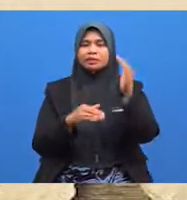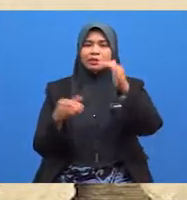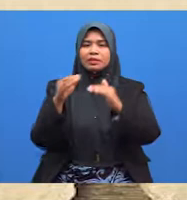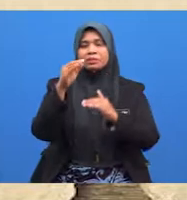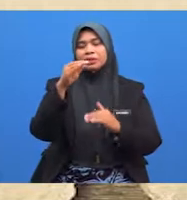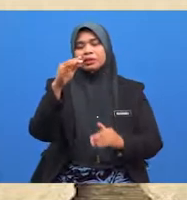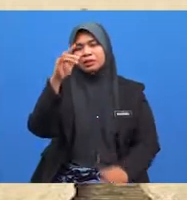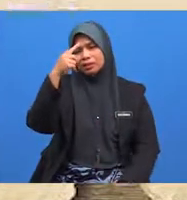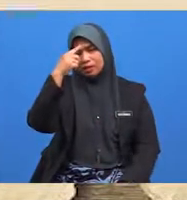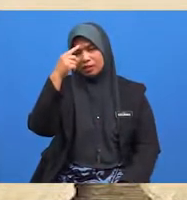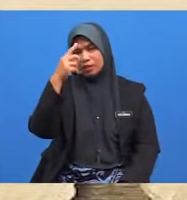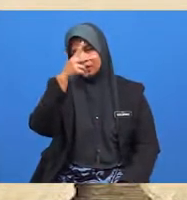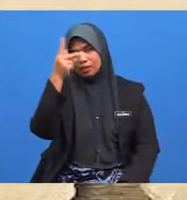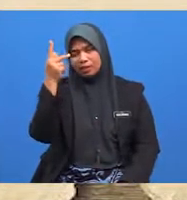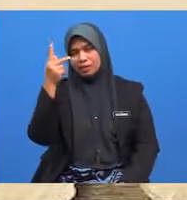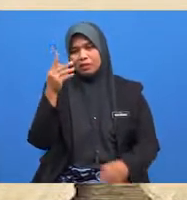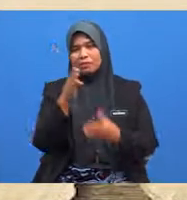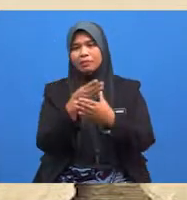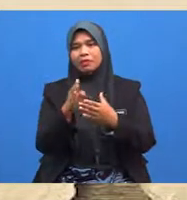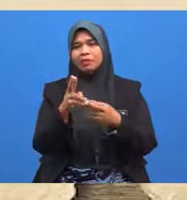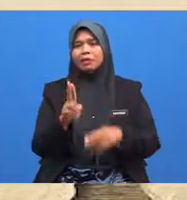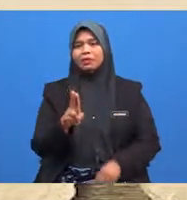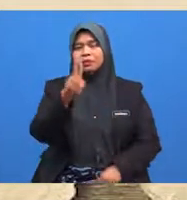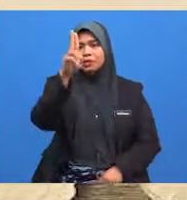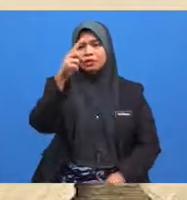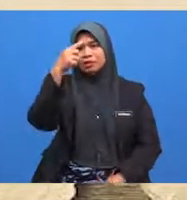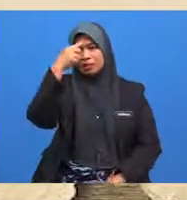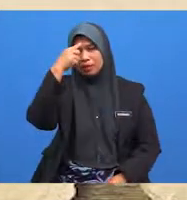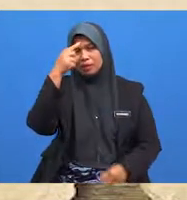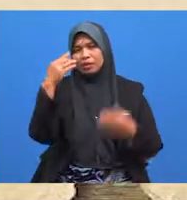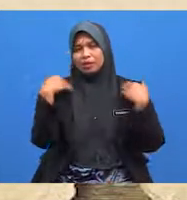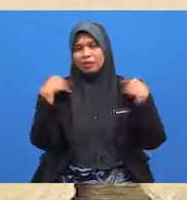ini kerana bahagian utara India mempunyai hubung kait